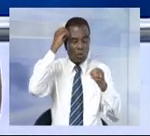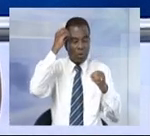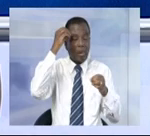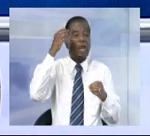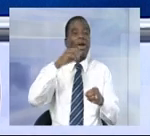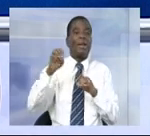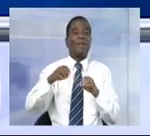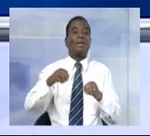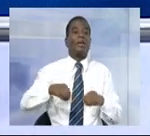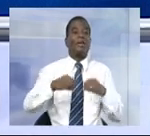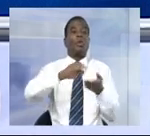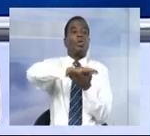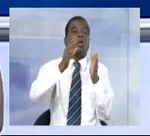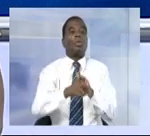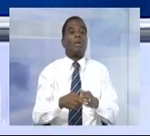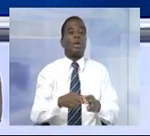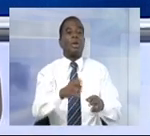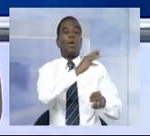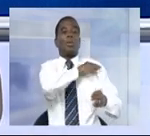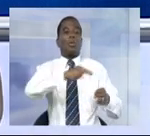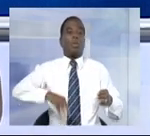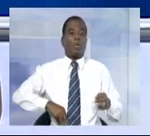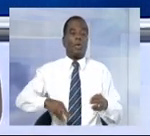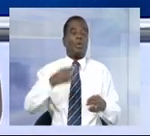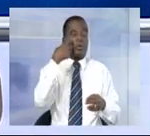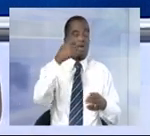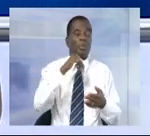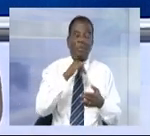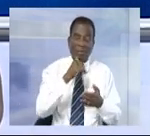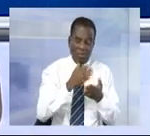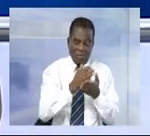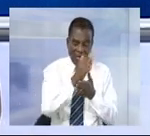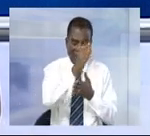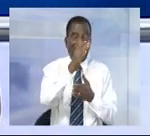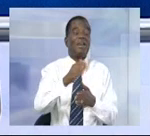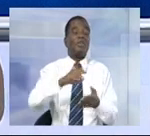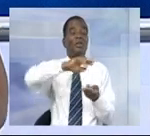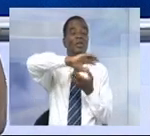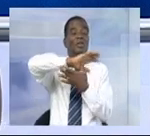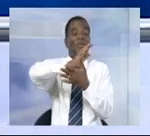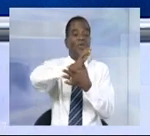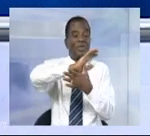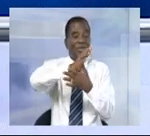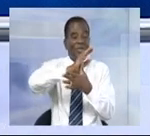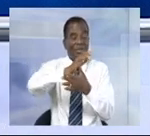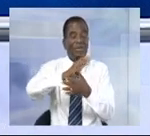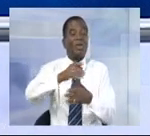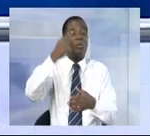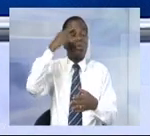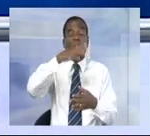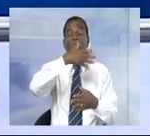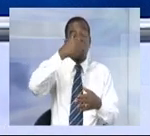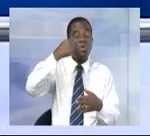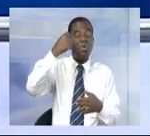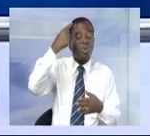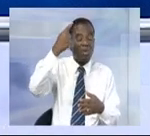ses actions sociales en faveur des démunis. Sur place, Dominique Ouattara a fait don de plus de 335 millions de francs CFA.